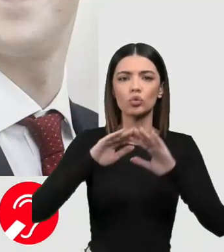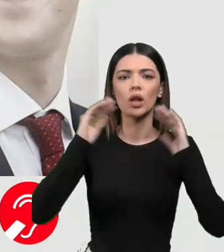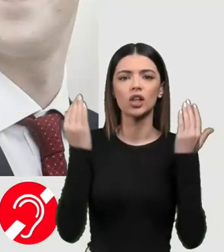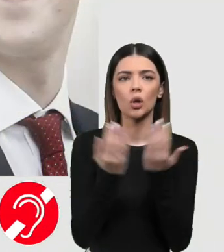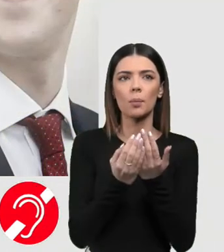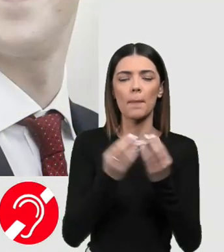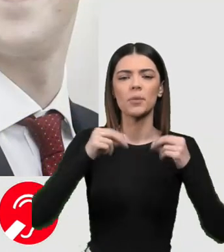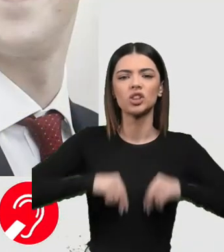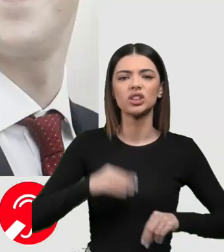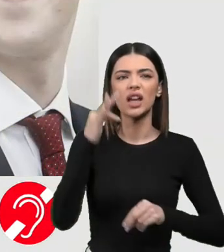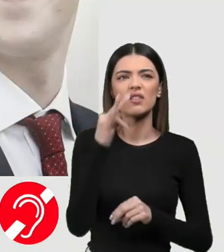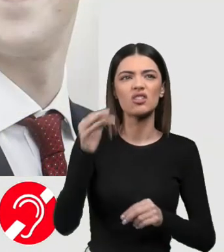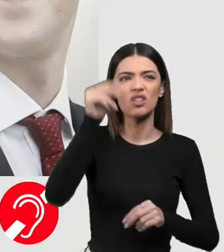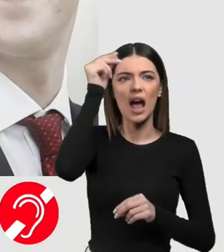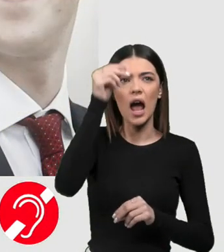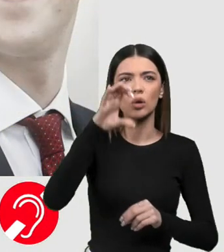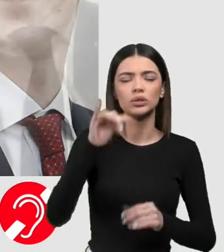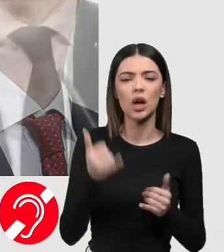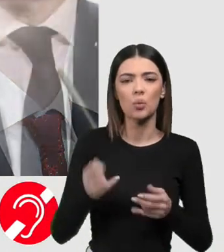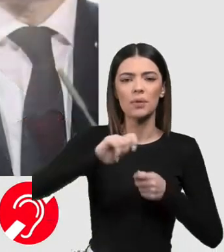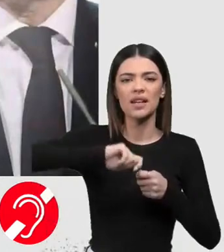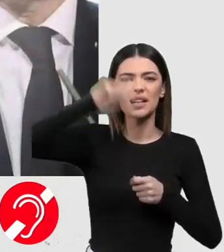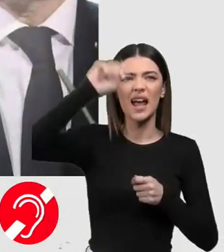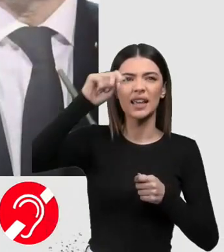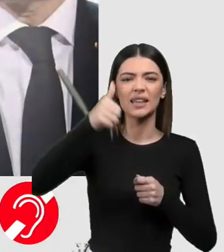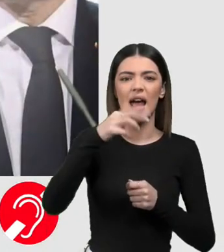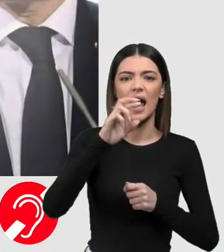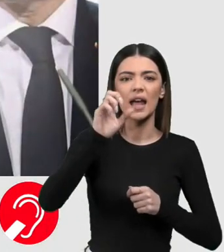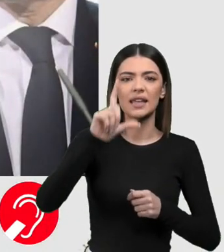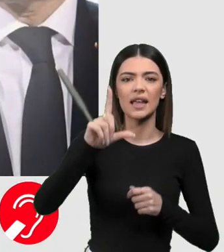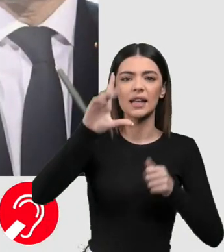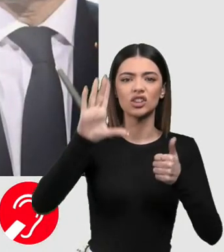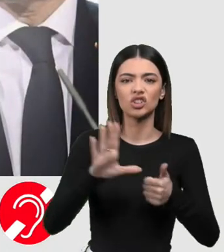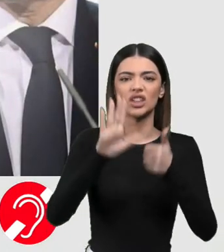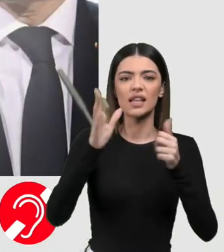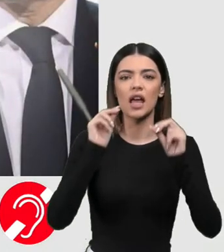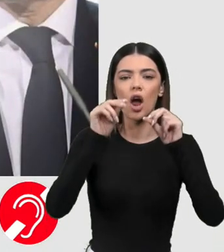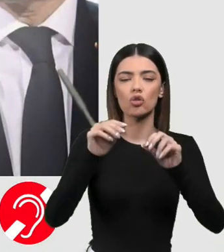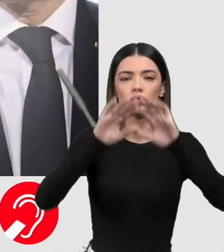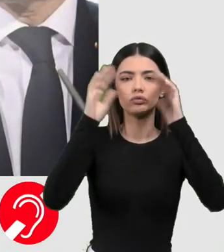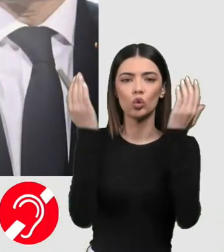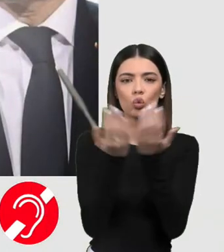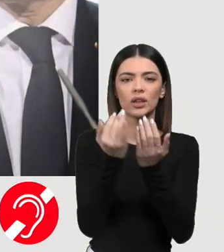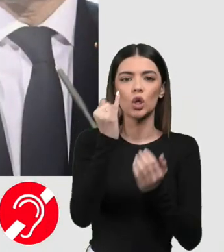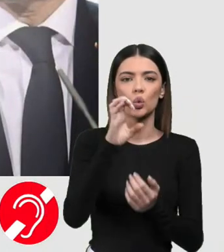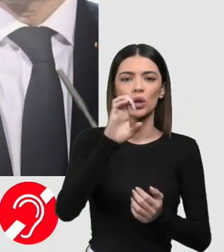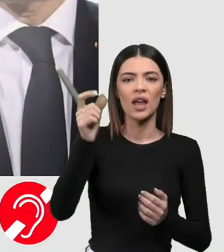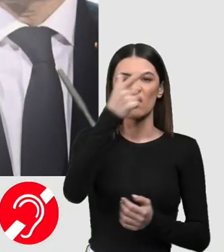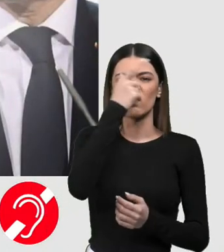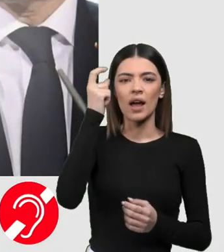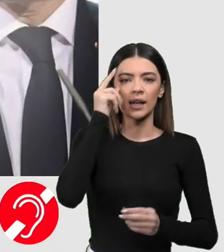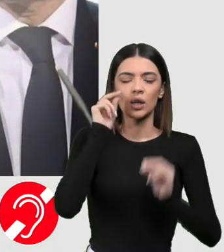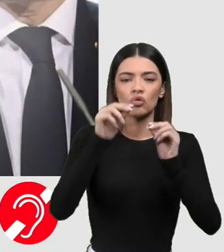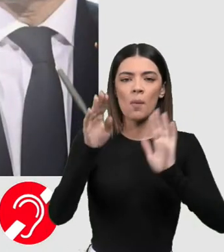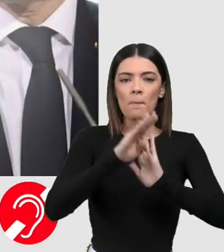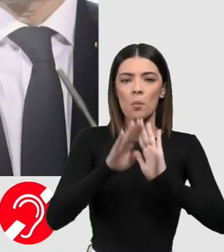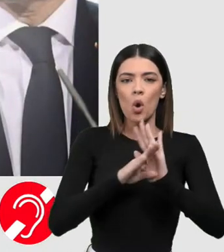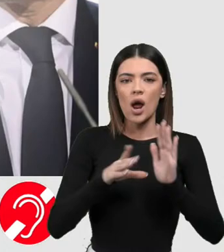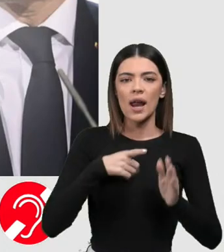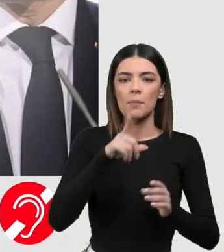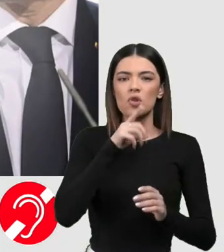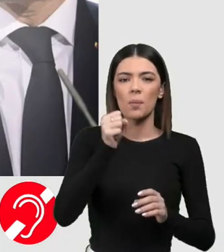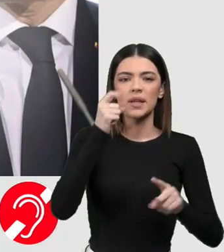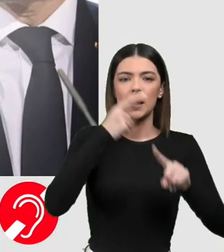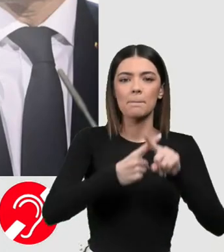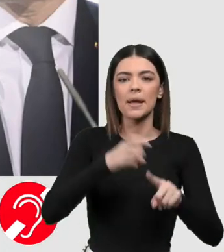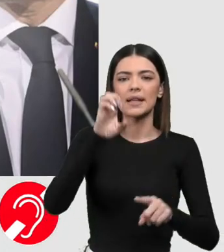mondial. Și Macron anunță că racheta Ariane 6 va ajunge pe orbită la sfârșitul lunii iunie. Racheta va duce pe orbită o serie de